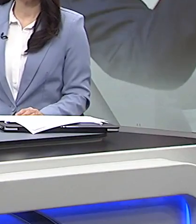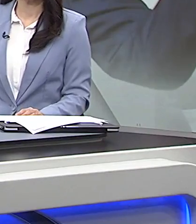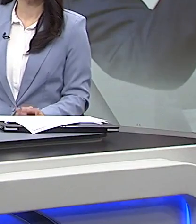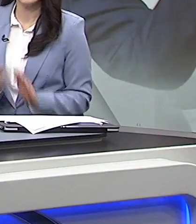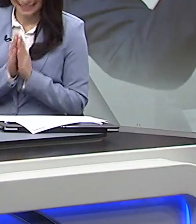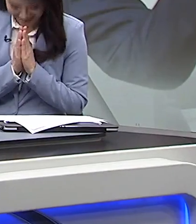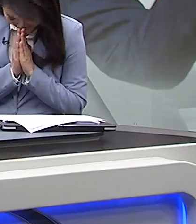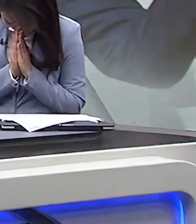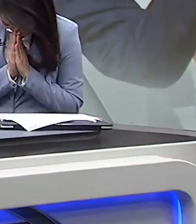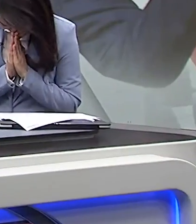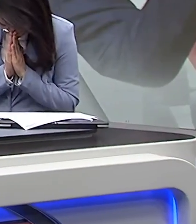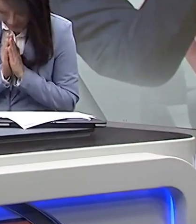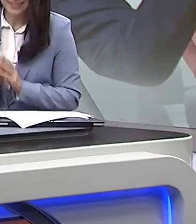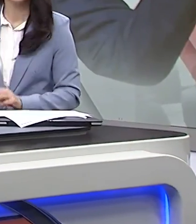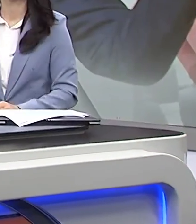สวดีค่ะ